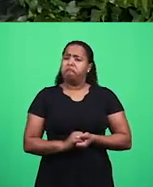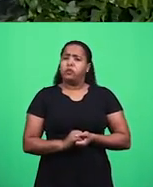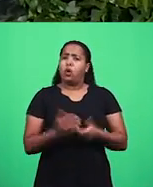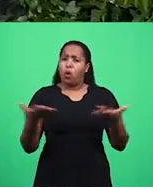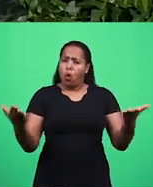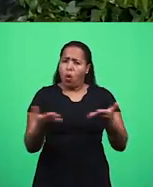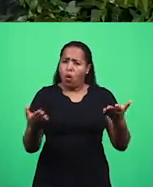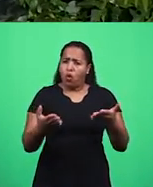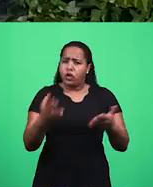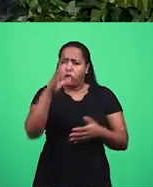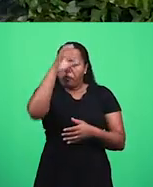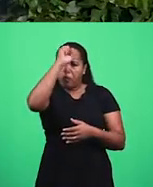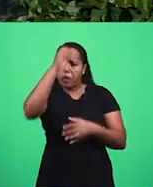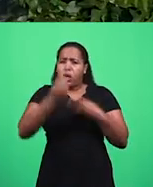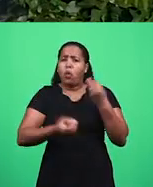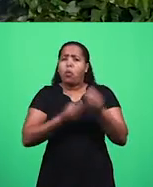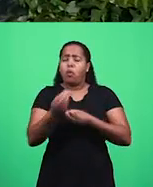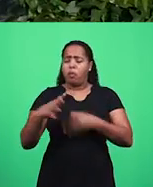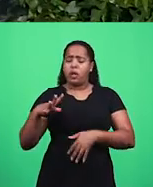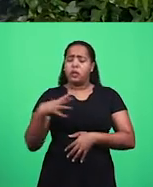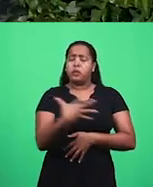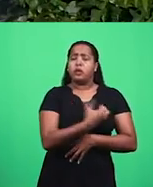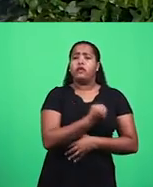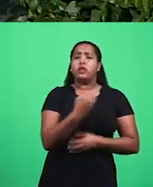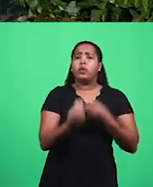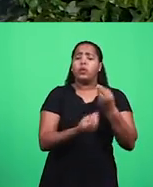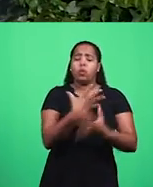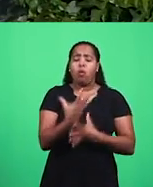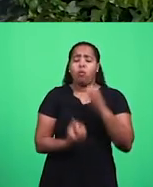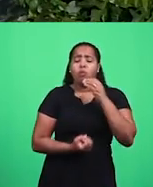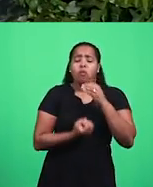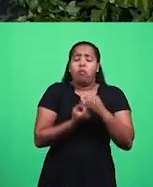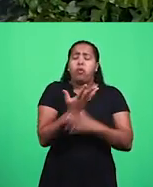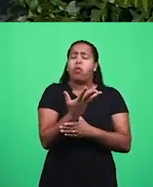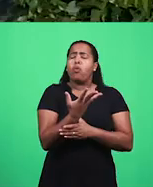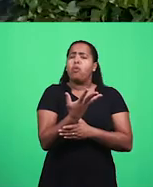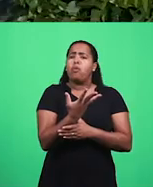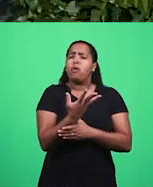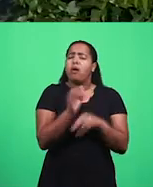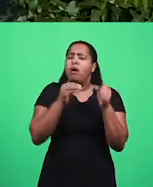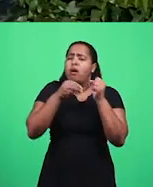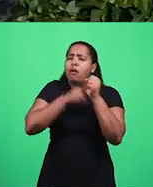спасение. Мы взглянем на то, что есть спасение, как оно происходит.